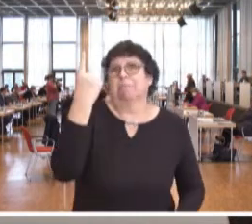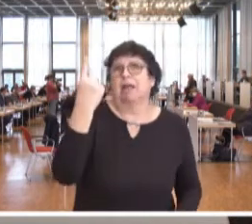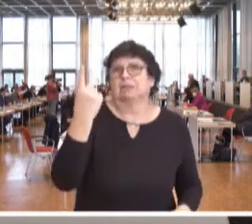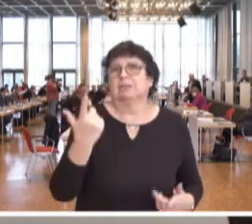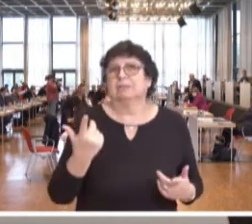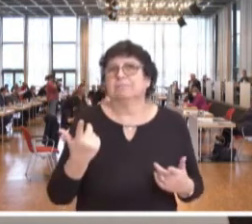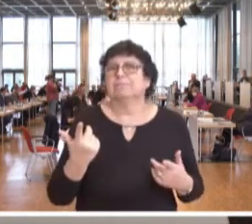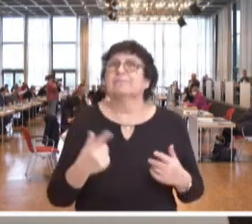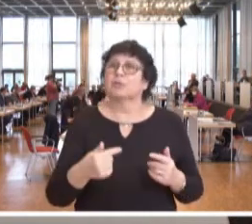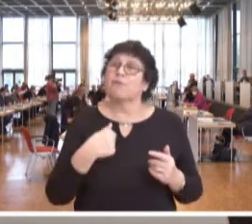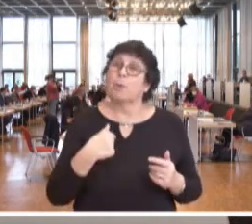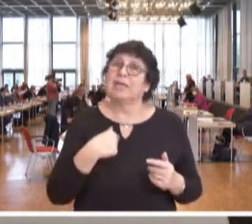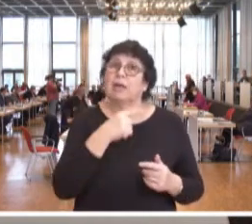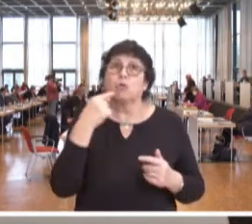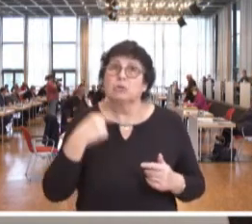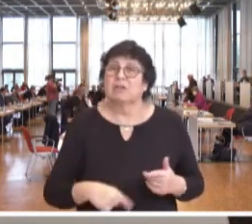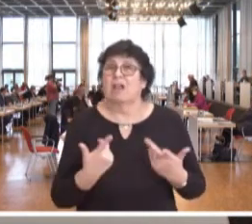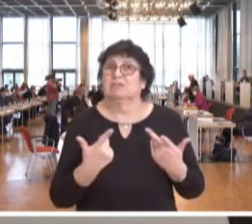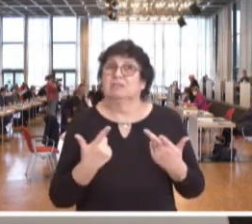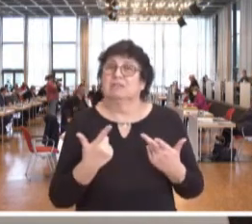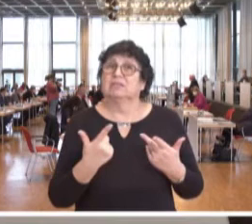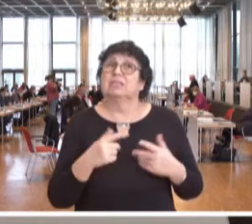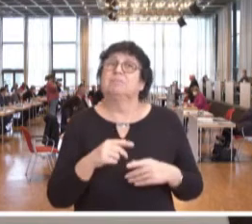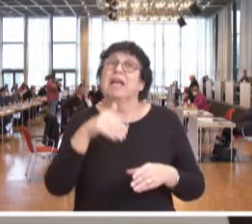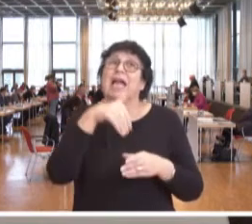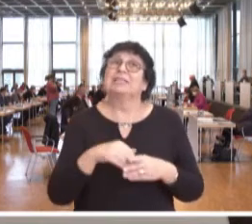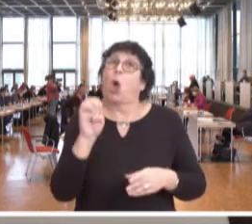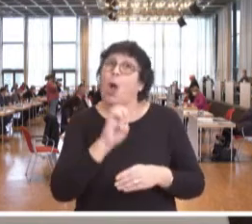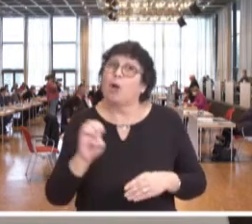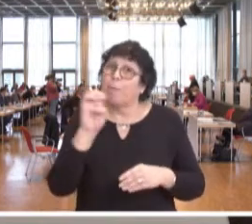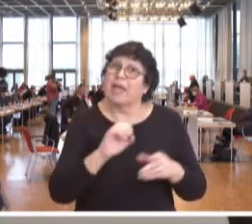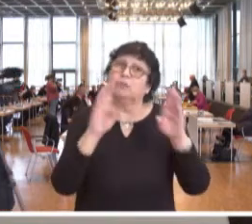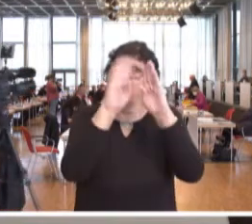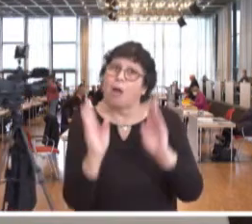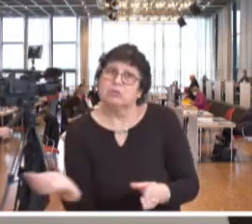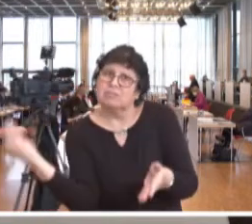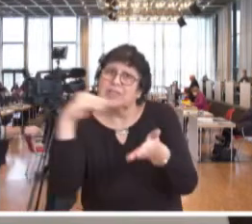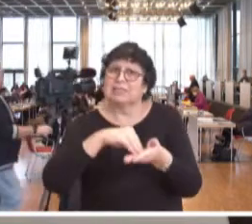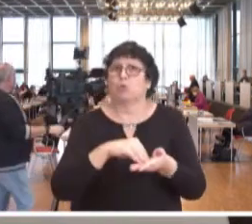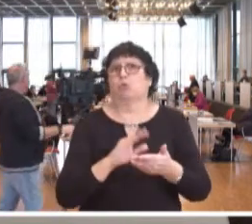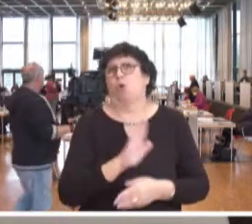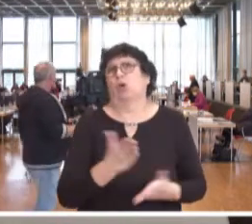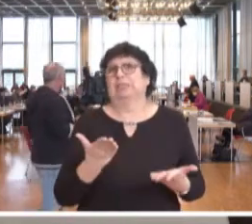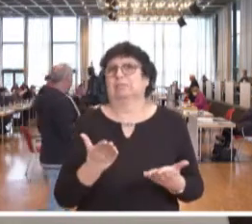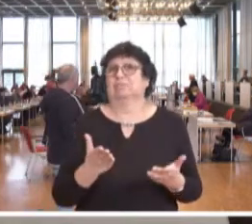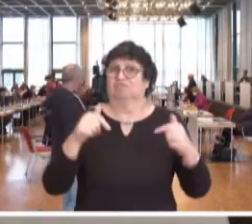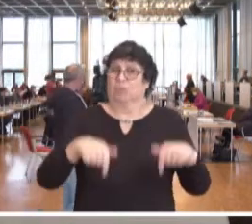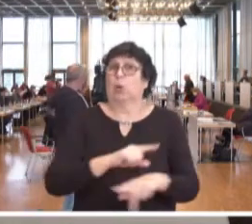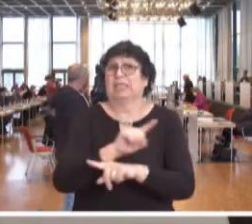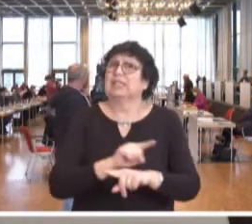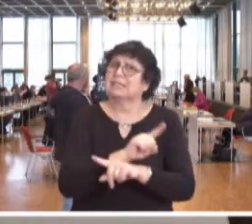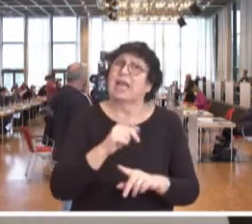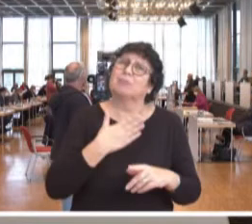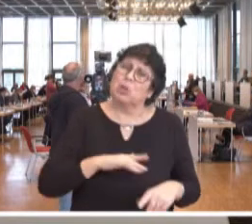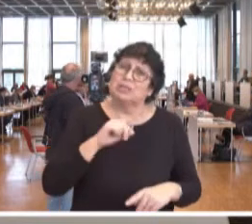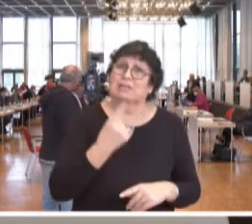ist, dass für mich Russland ins europäische Haus gehört. Ich will das gerade in der heutigen Zeit sagen, und ich berufe mich